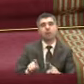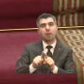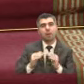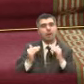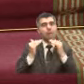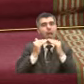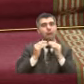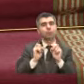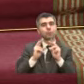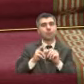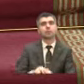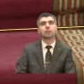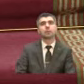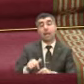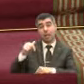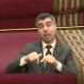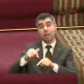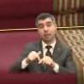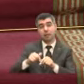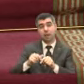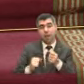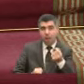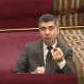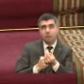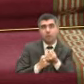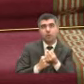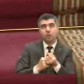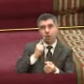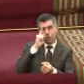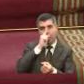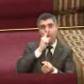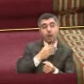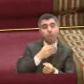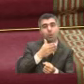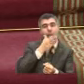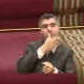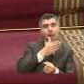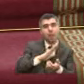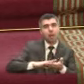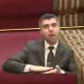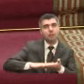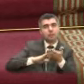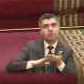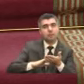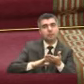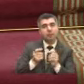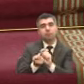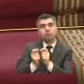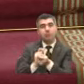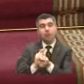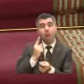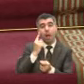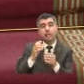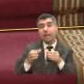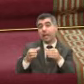السيد النائب أنه كاين إنجاز، ولكن ما زال نطمح إلى يعني الأكثر. والدليل على ذلك أنه انتقلنا من قسم واحد،